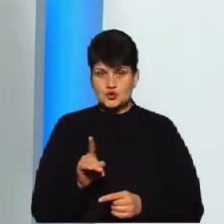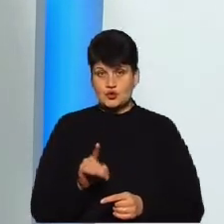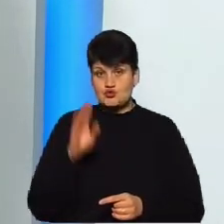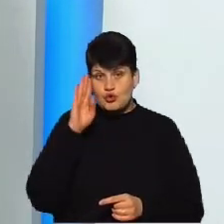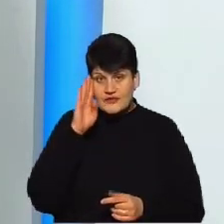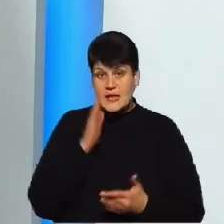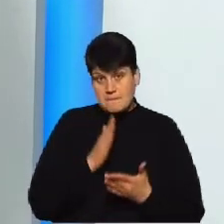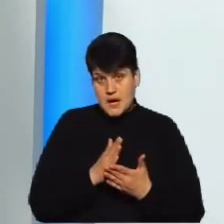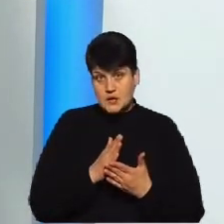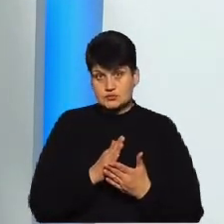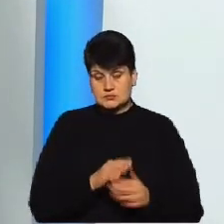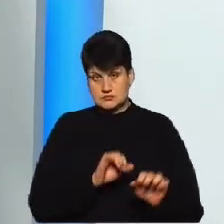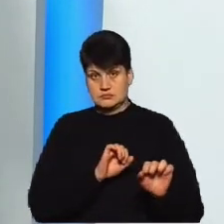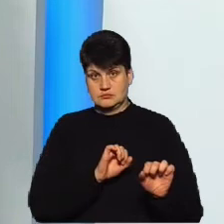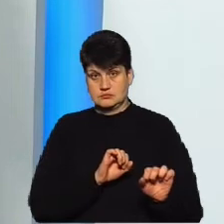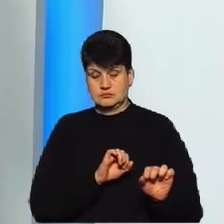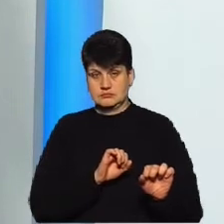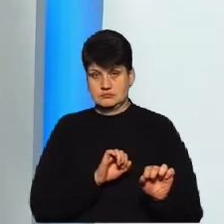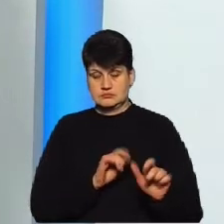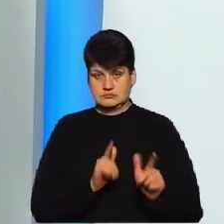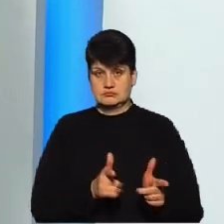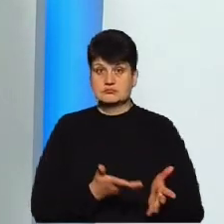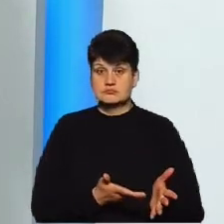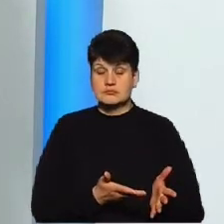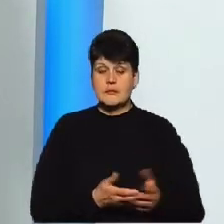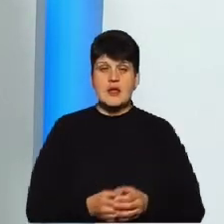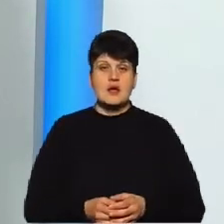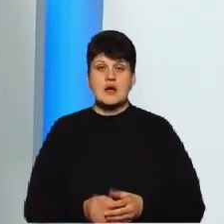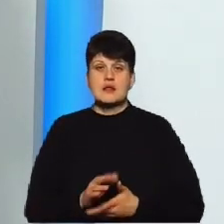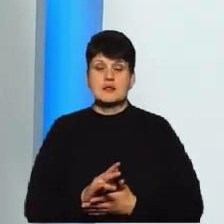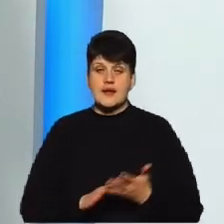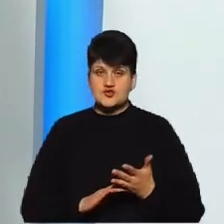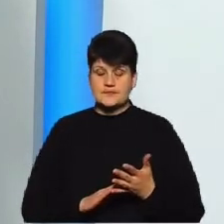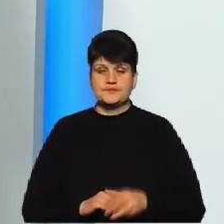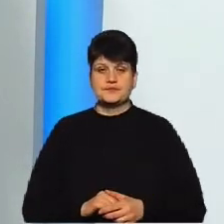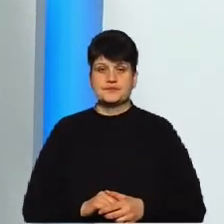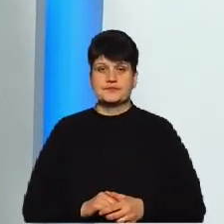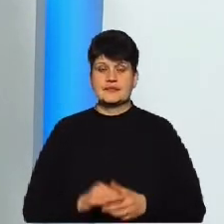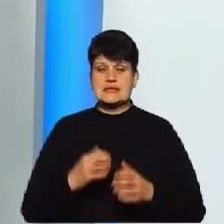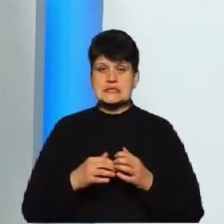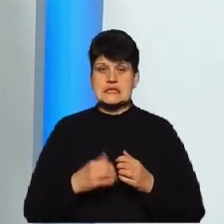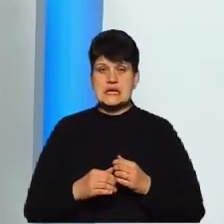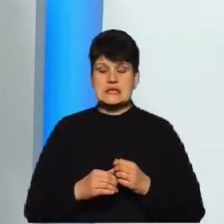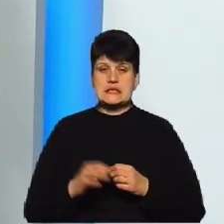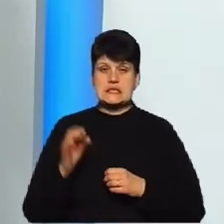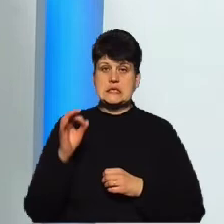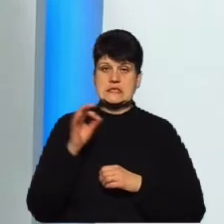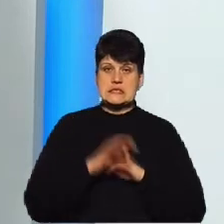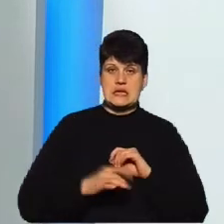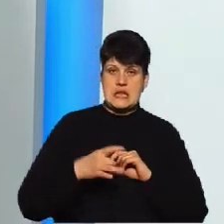мали проявляти готовність. Далі, серед західного регіону